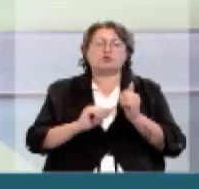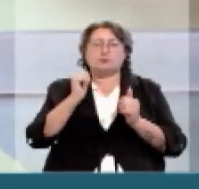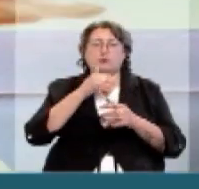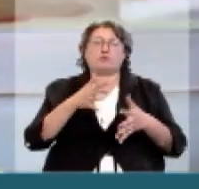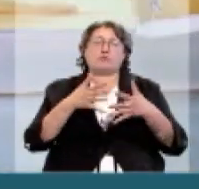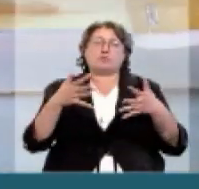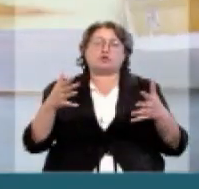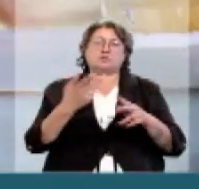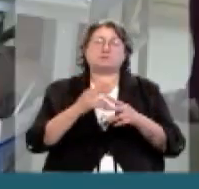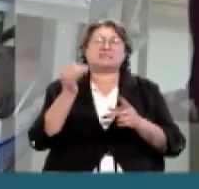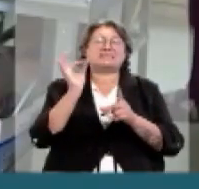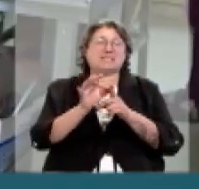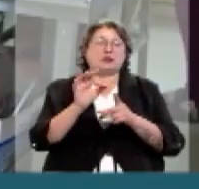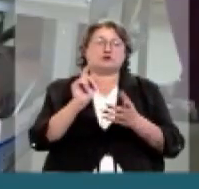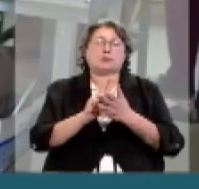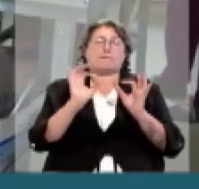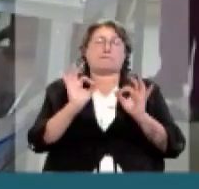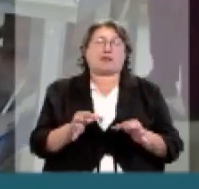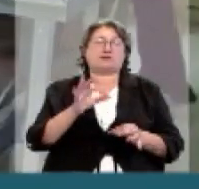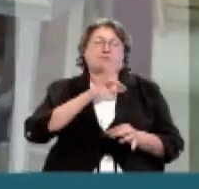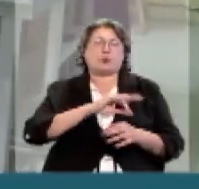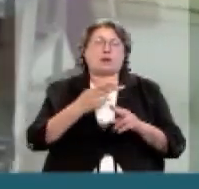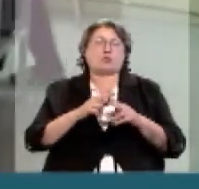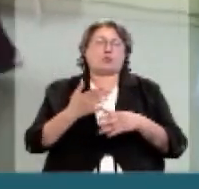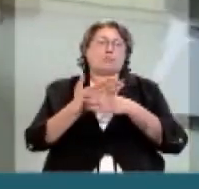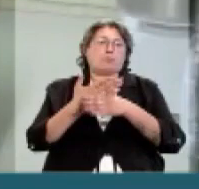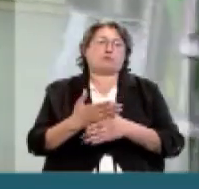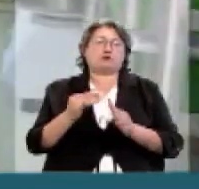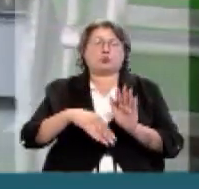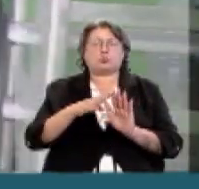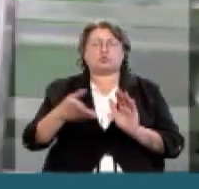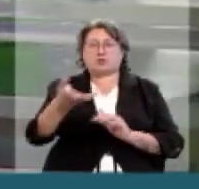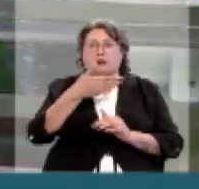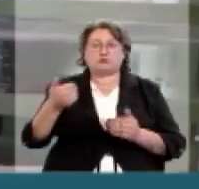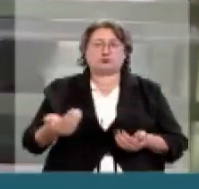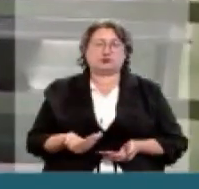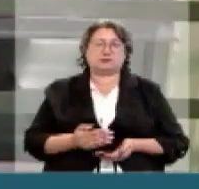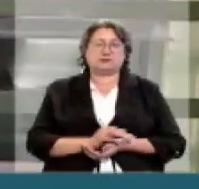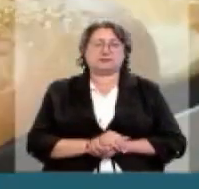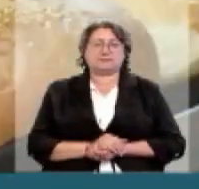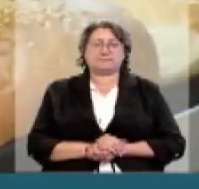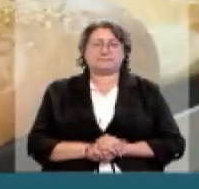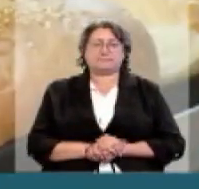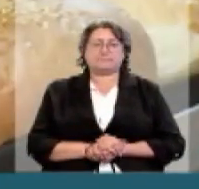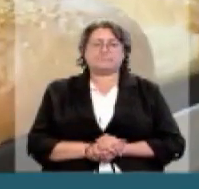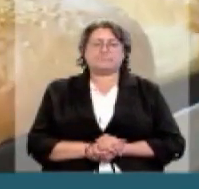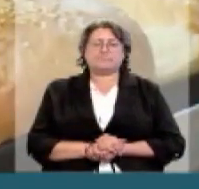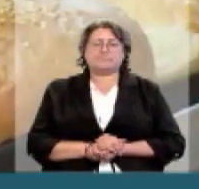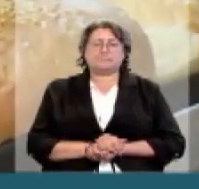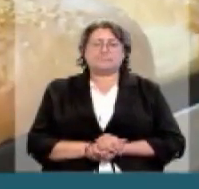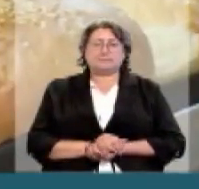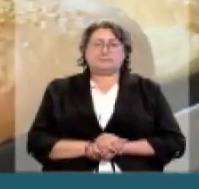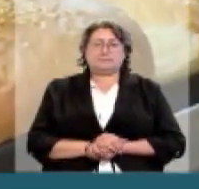Ендігі мақсат осы жәрдемді ұтымды қолданып, тұрмысымызды жақсарта түсу болмақ деген пікірде. Рахат Сейтхан, Қаблахат Сейдахмет, Олжас